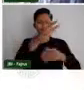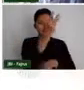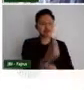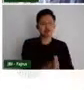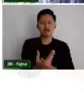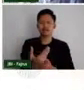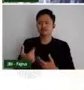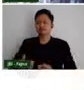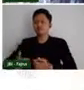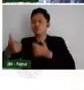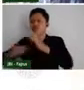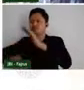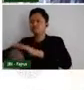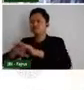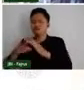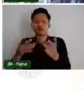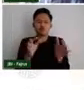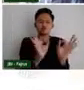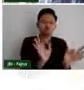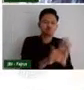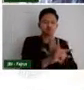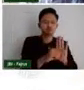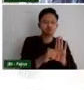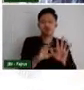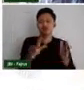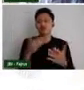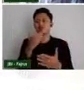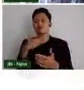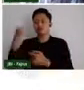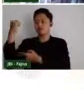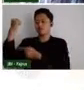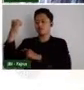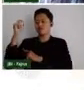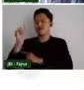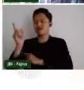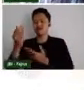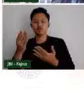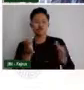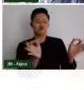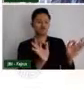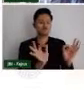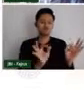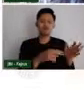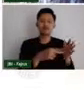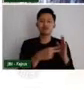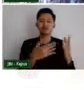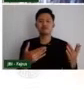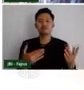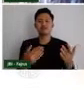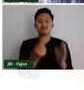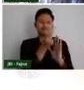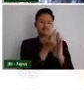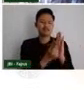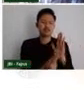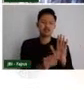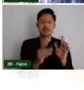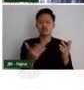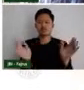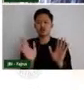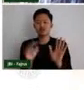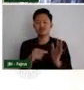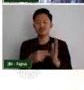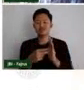itu dia itu punya kemampuan, artinya dia itu punya secara finansial atau tidak, tetapi dia